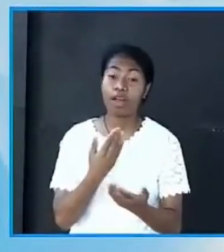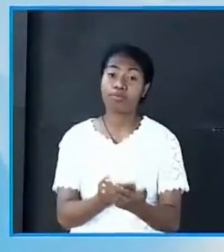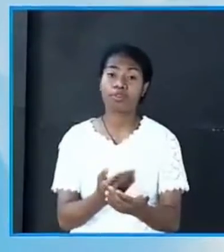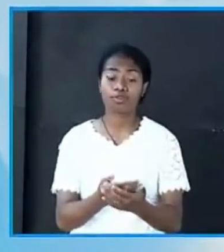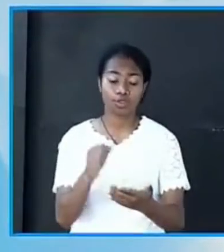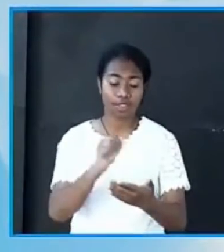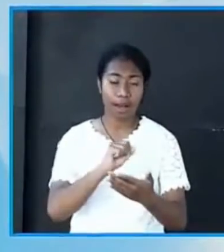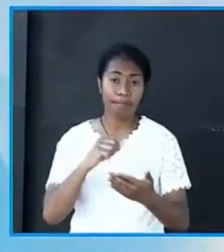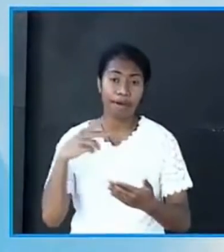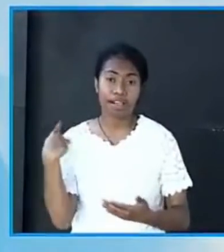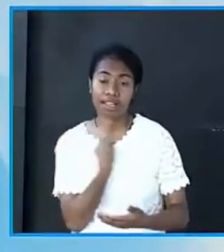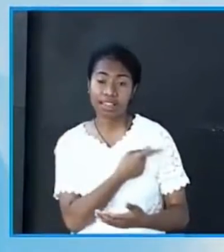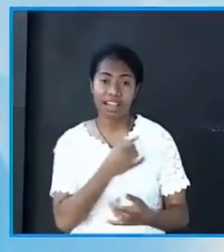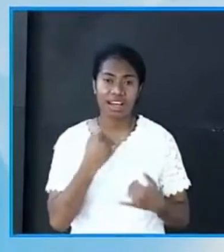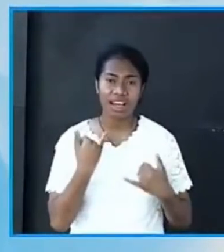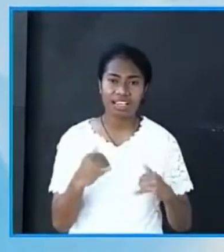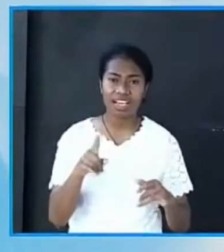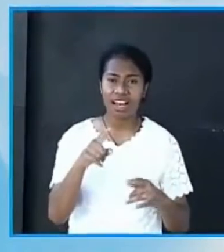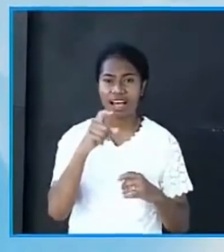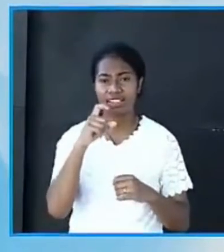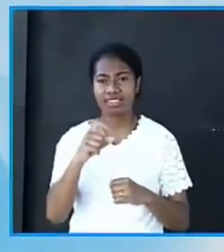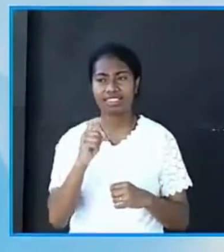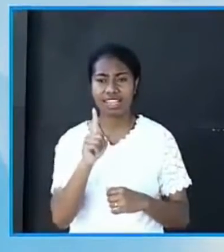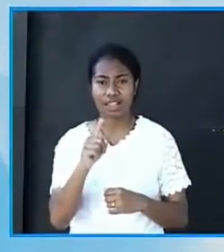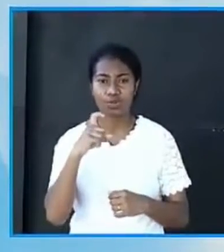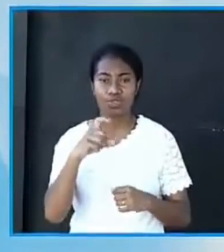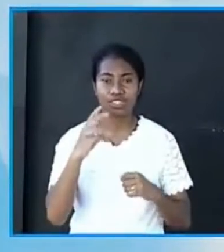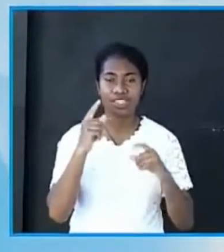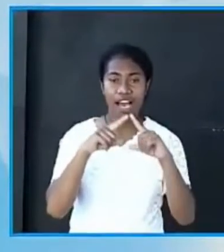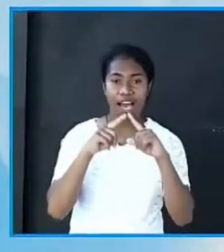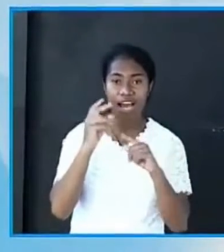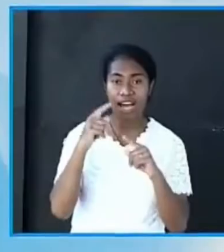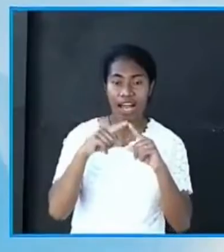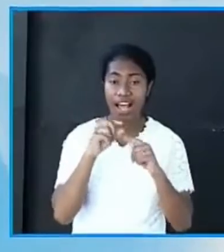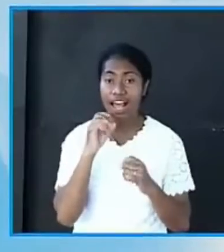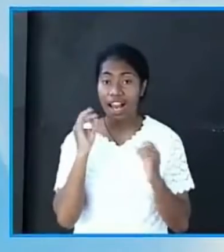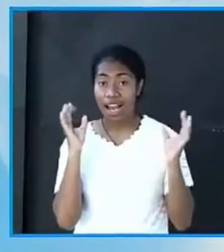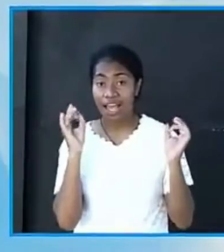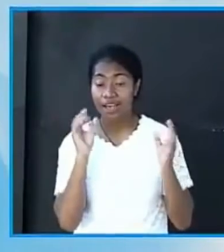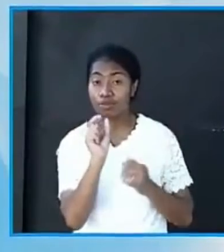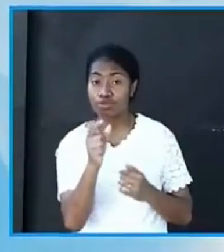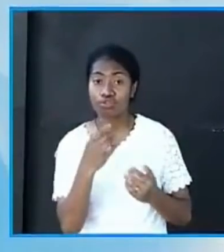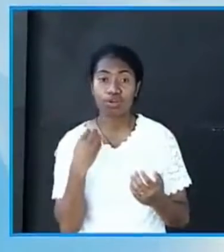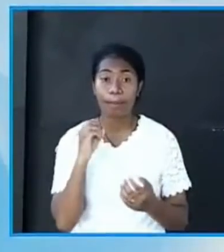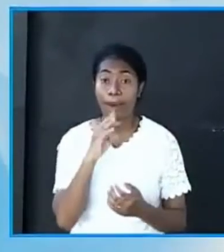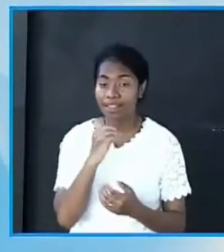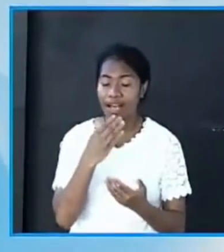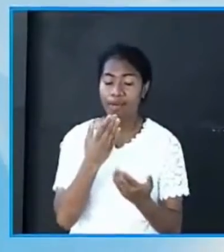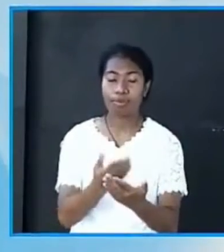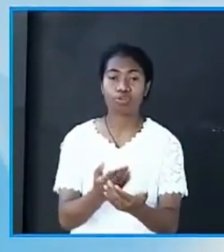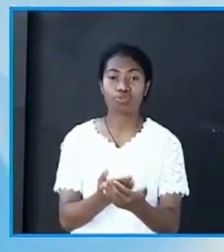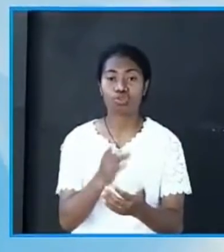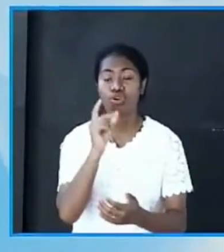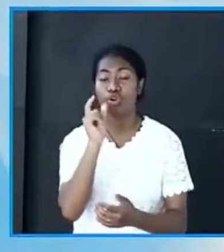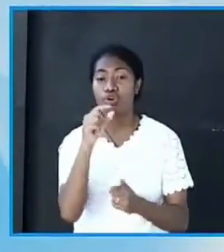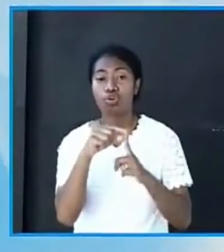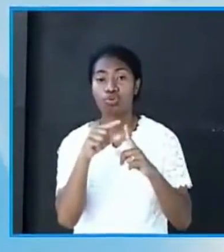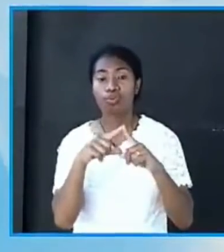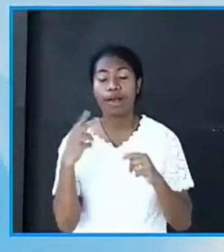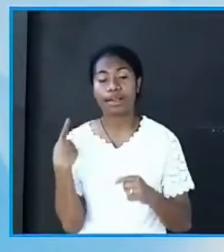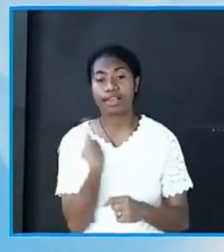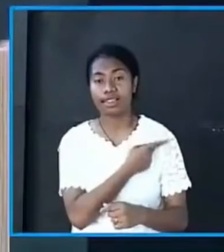kita hanyalah suatu cara lain untuk mengatakan menurut rupa kita itu cara lain